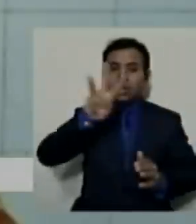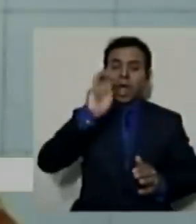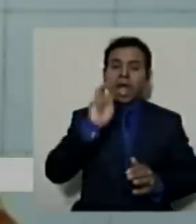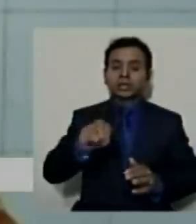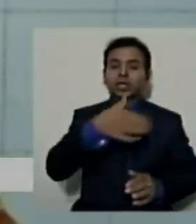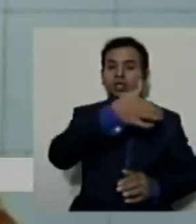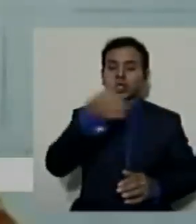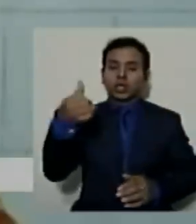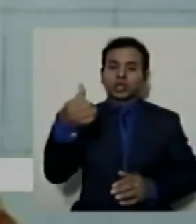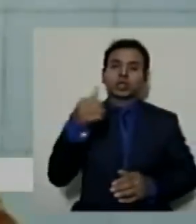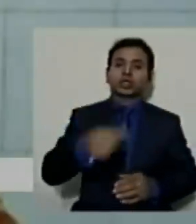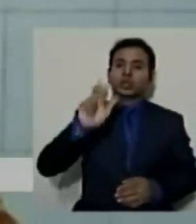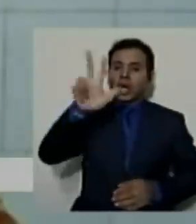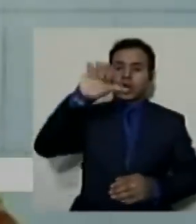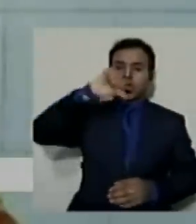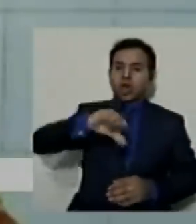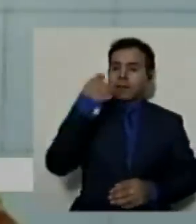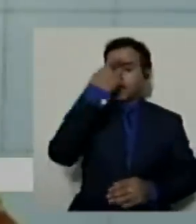আমরা আজকে একটু